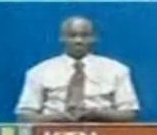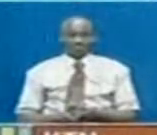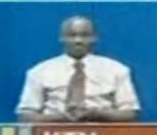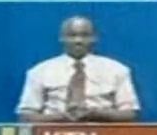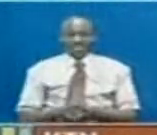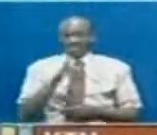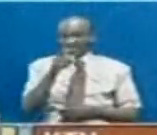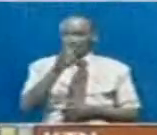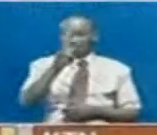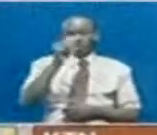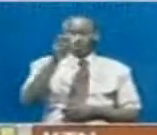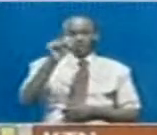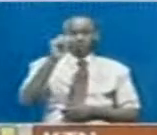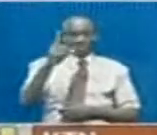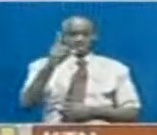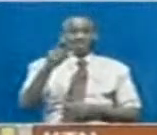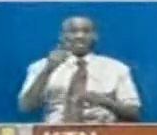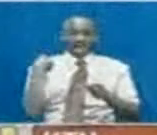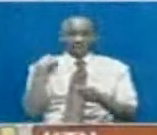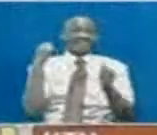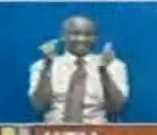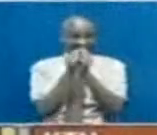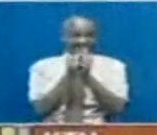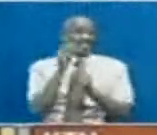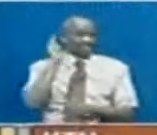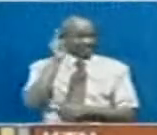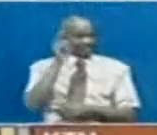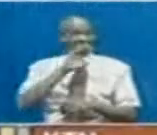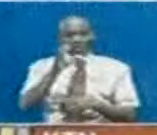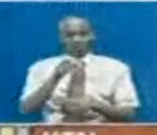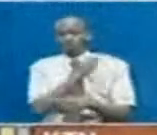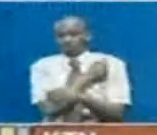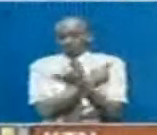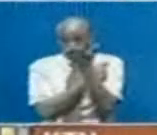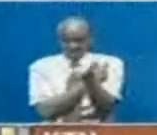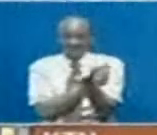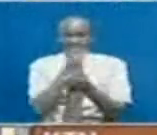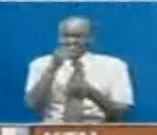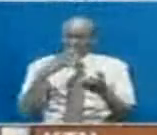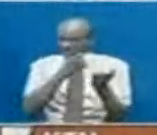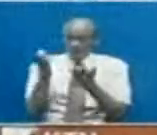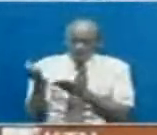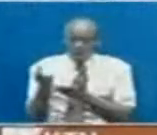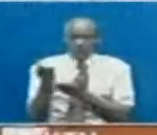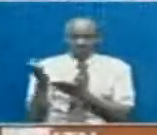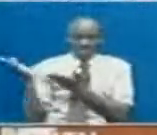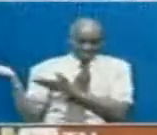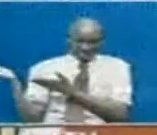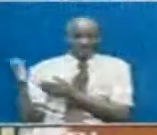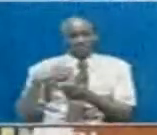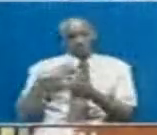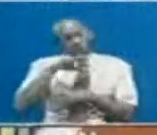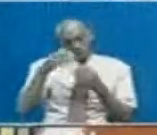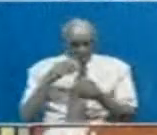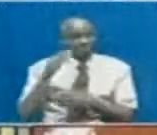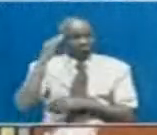Ni wadi ya 10 katika hospitali kuu ya kaunti ya Kisii. Hawa ni wagonjwa wenye akili tahira ambao sasa wanatajwa na